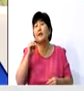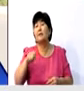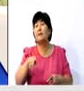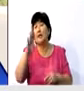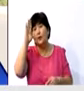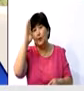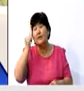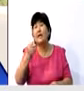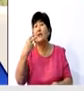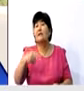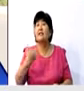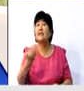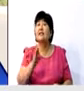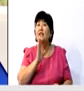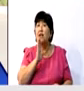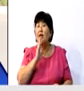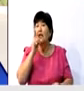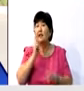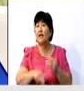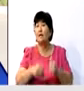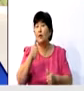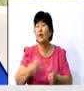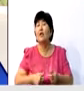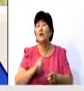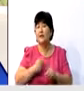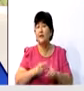юноши и 20 среди девушек завершится турнир гонками и критериям